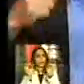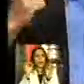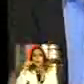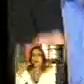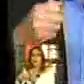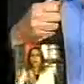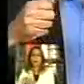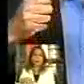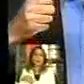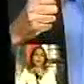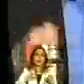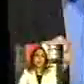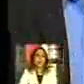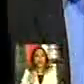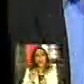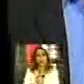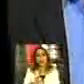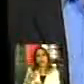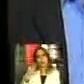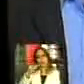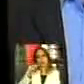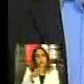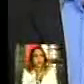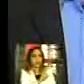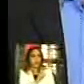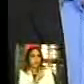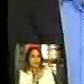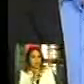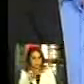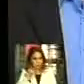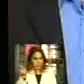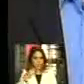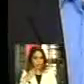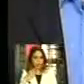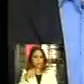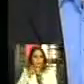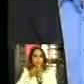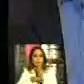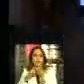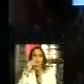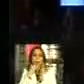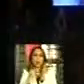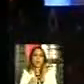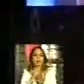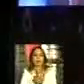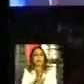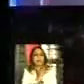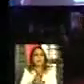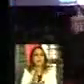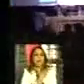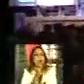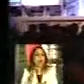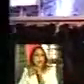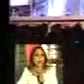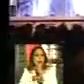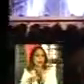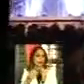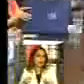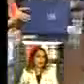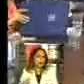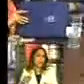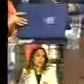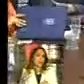קטן, לשלם לו הרבה יותר. אבל אתה מסכים עם מרב שהיא אומרת, התפקיד של המחוקק הוא לקבוע נורמות? הרי אנחנו בשיעור הראשון בסוציולוגיה לומדים שיש נורמות